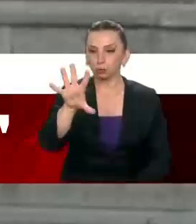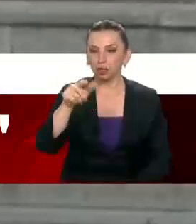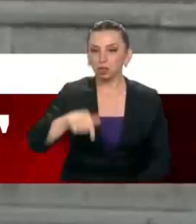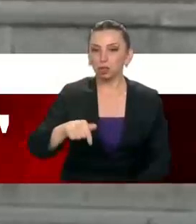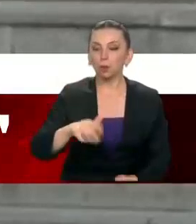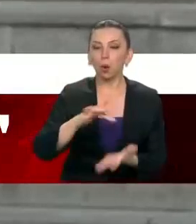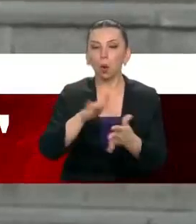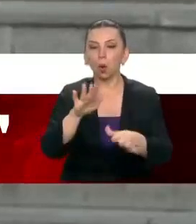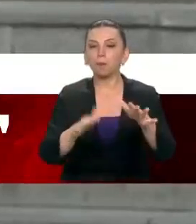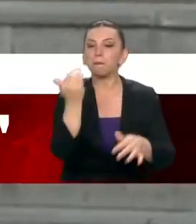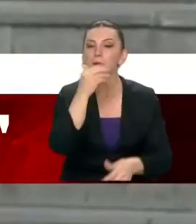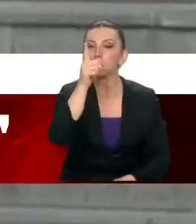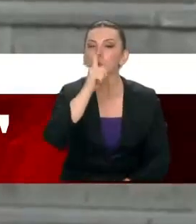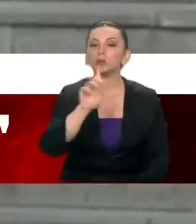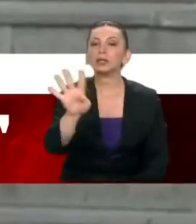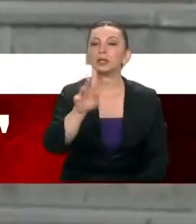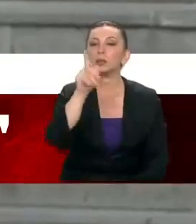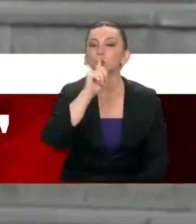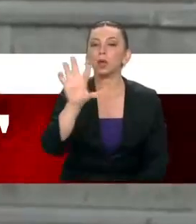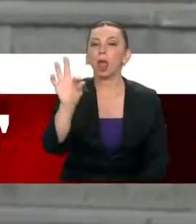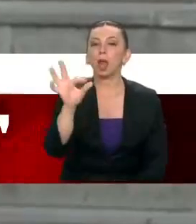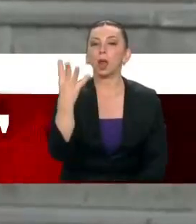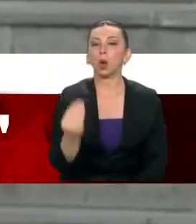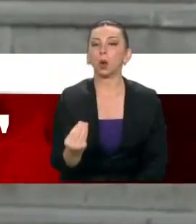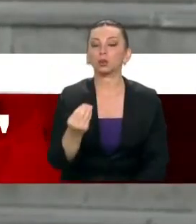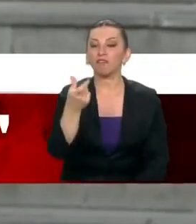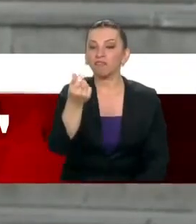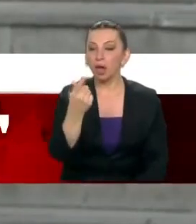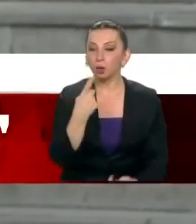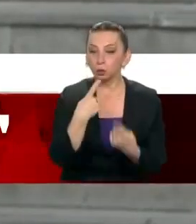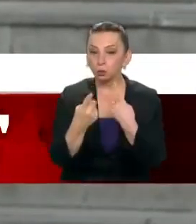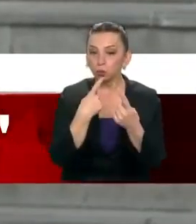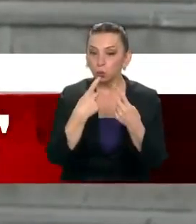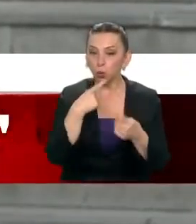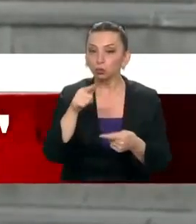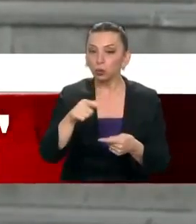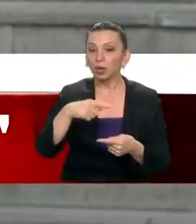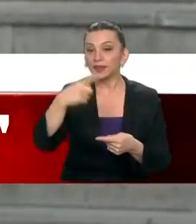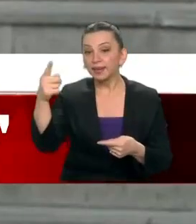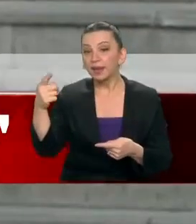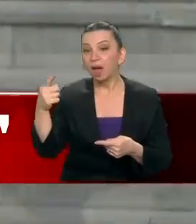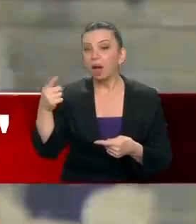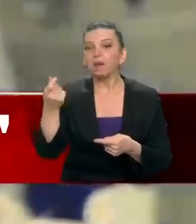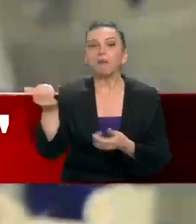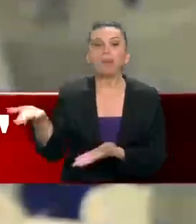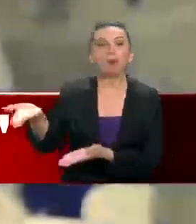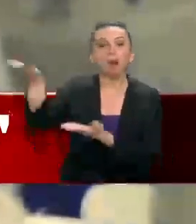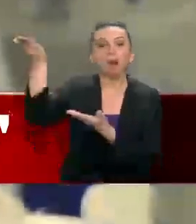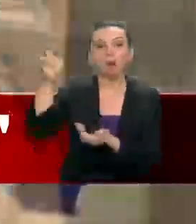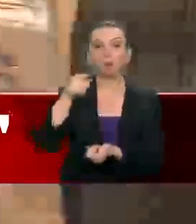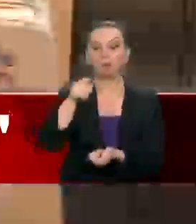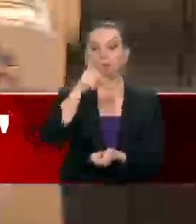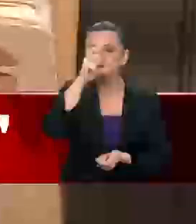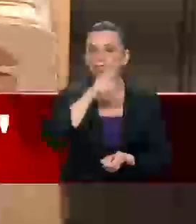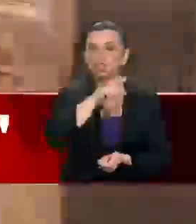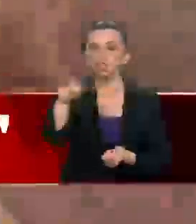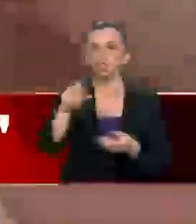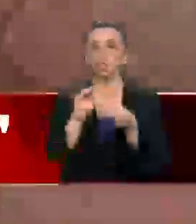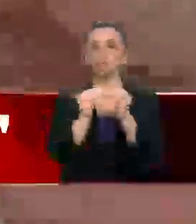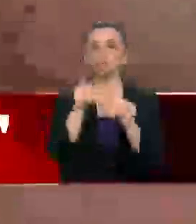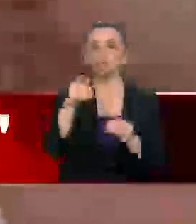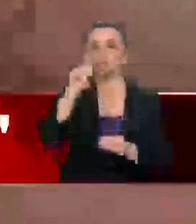anda ortalama peynir 140 lira, 150 lira. Yani rakam konuşulduğu zaman öbür rakamlar da artmaya devam ediyor. Atalay, işçilerin sorunu